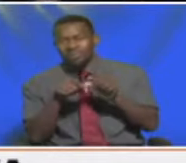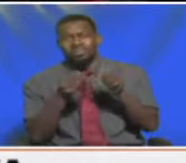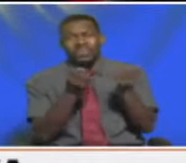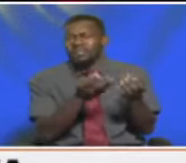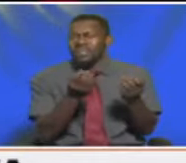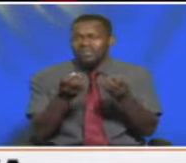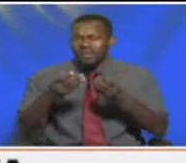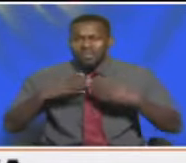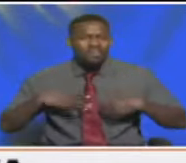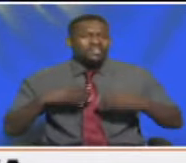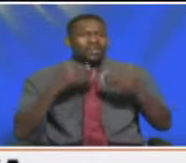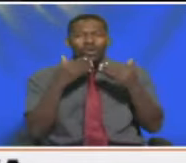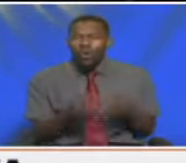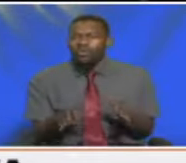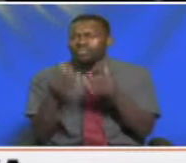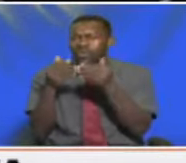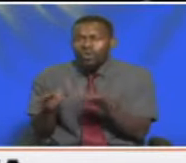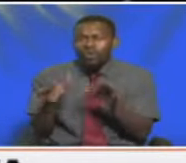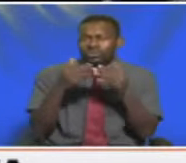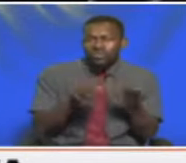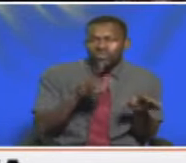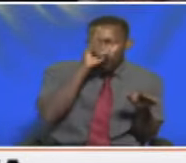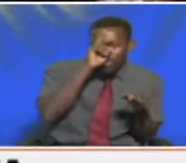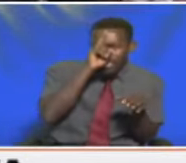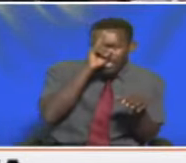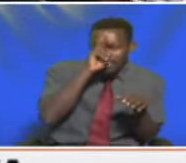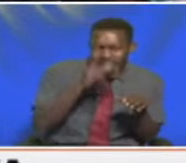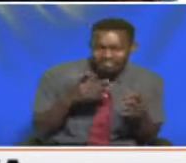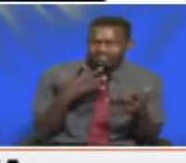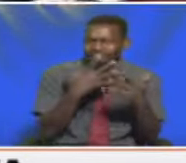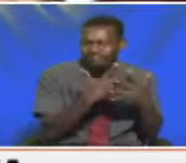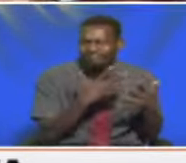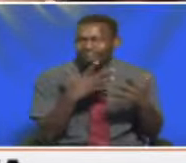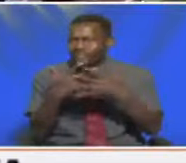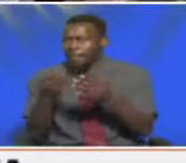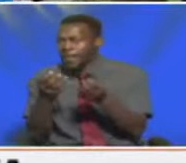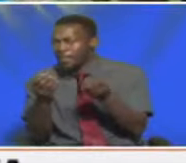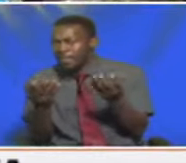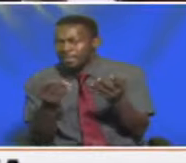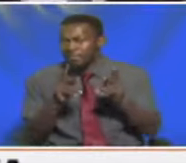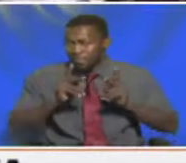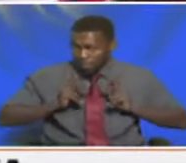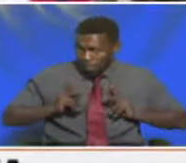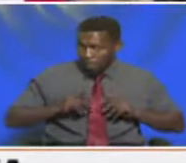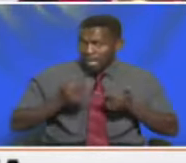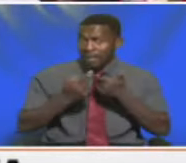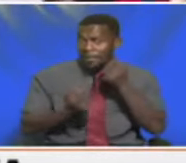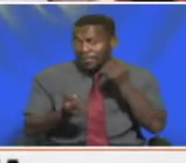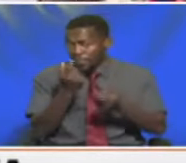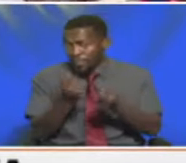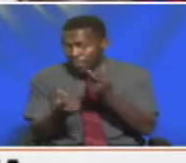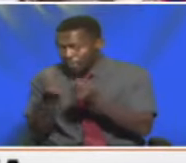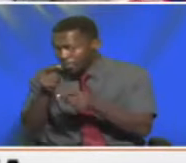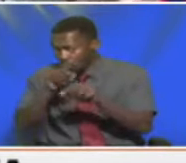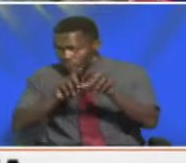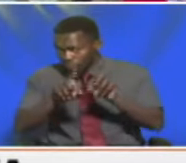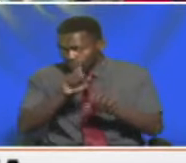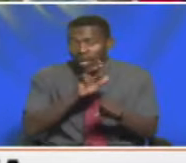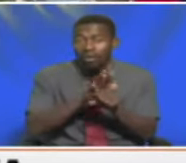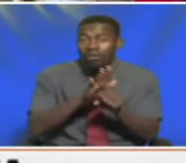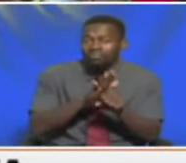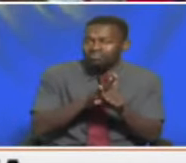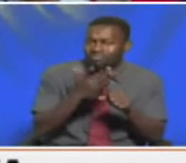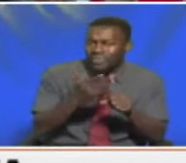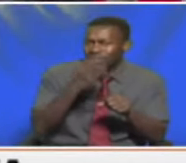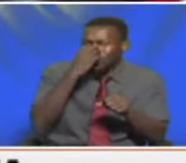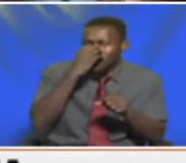idara ya polisi kulaumiwa kwa madhila hayo, swala hili linazidi kuibuka. Hii ni baada ya Rais William Ruto kuendelea